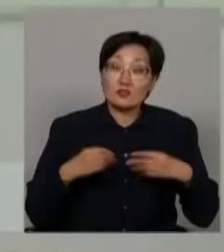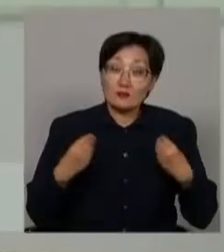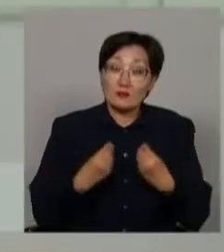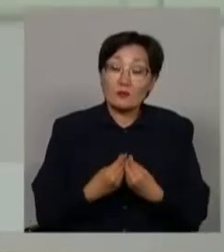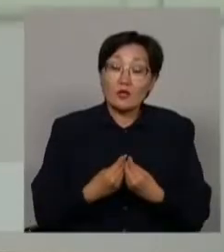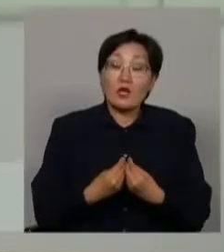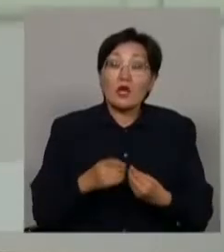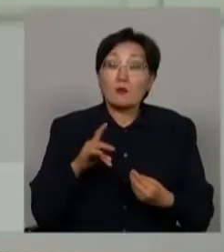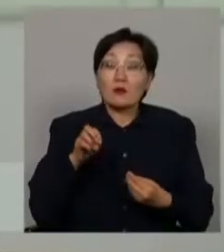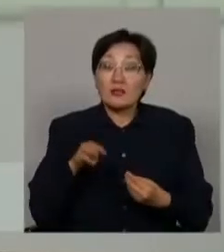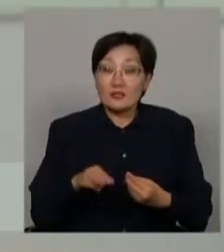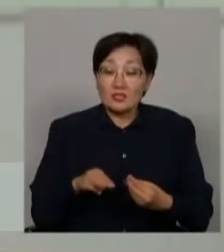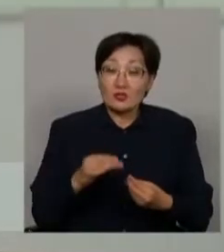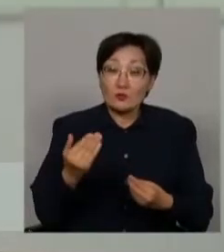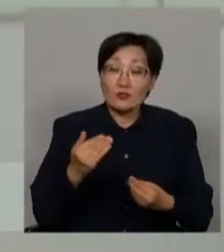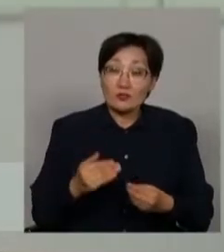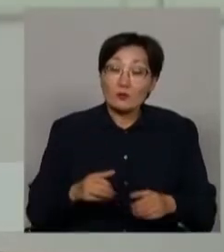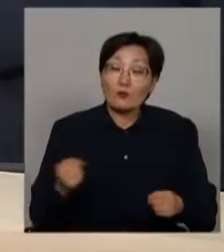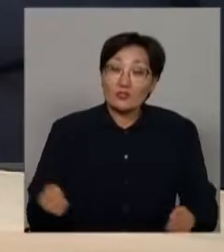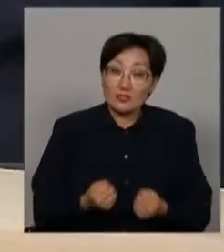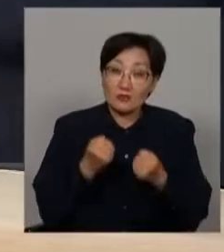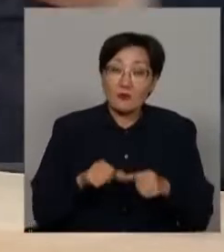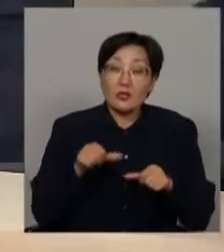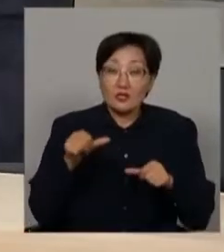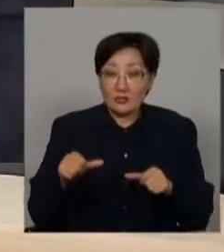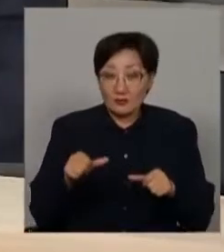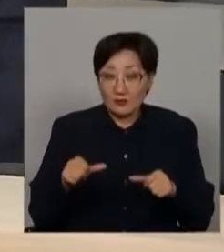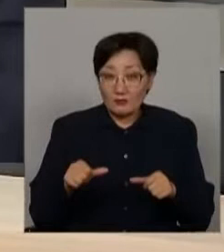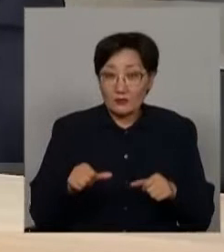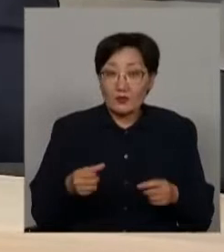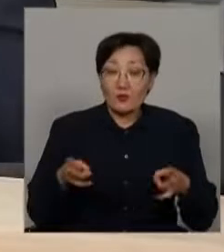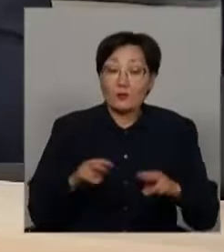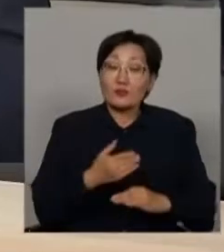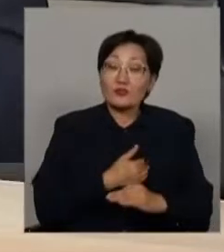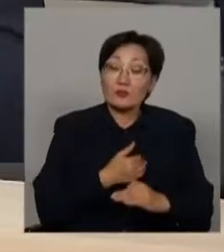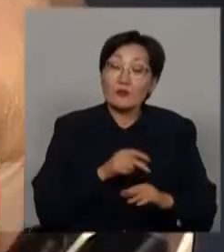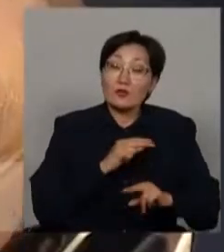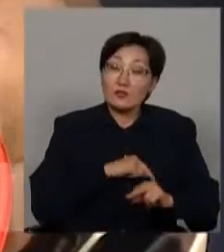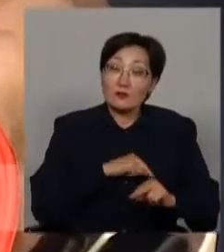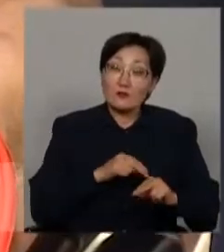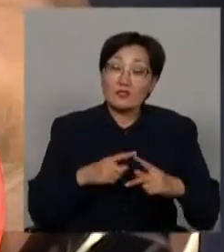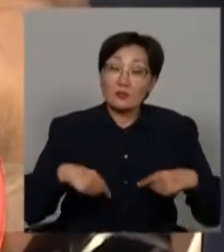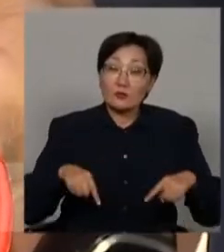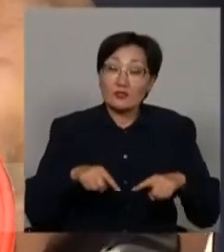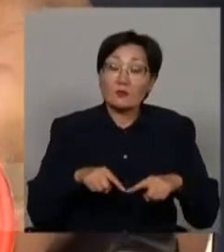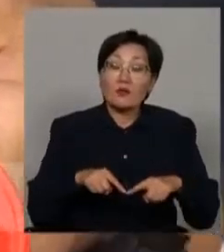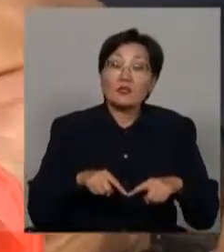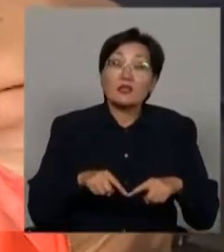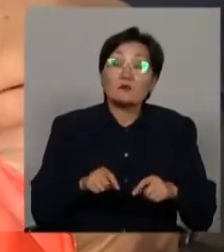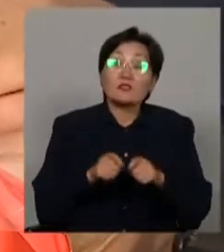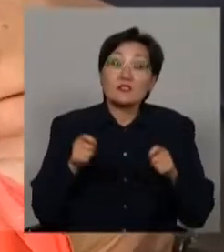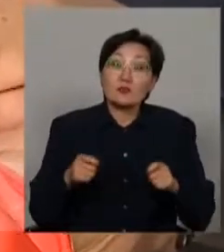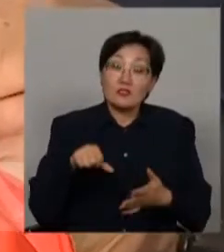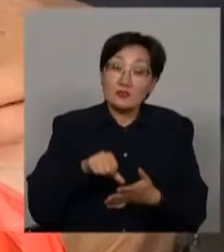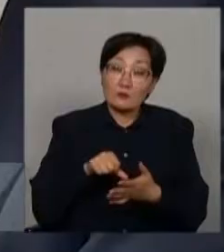профсоюзов «Аманат» выразили ему свою поддержку оригинальным способом, оставив пожелание на рабочей каске. После торжественного открытия